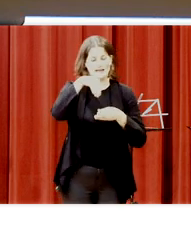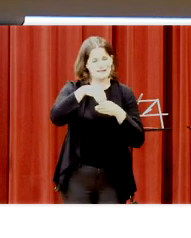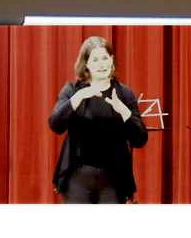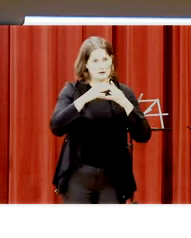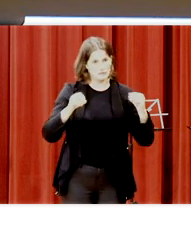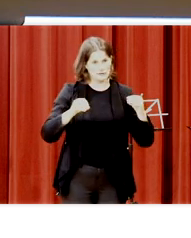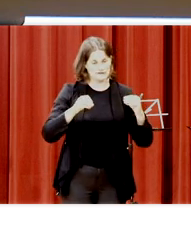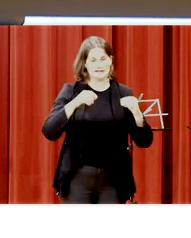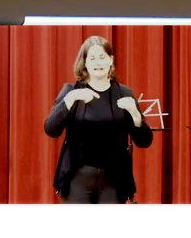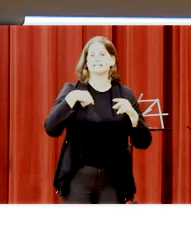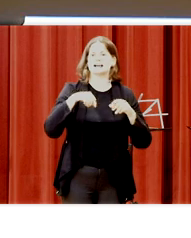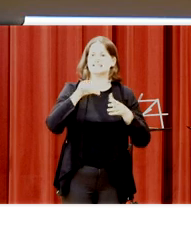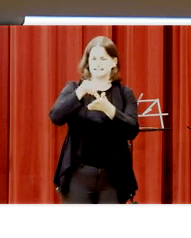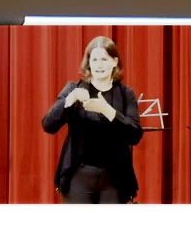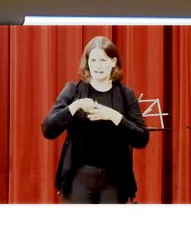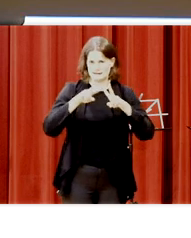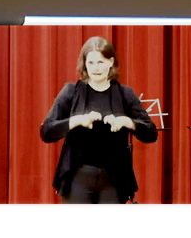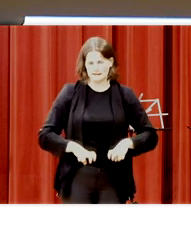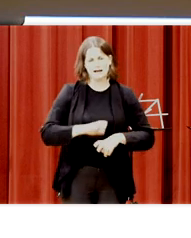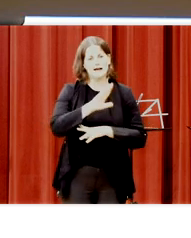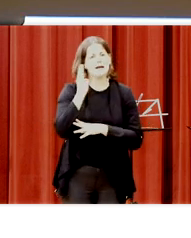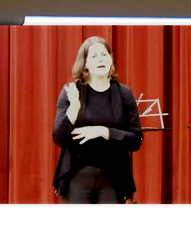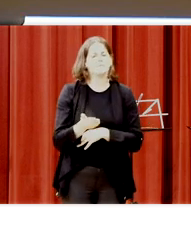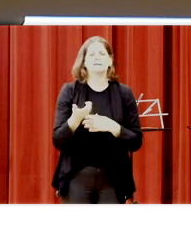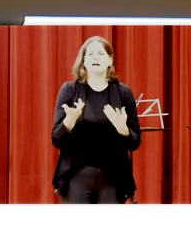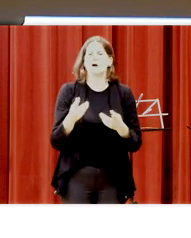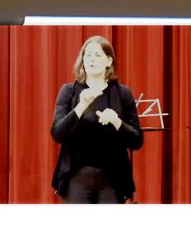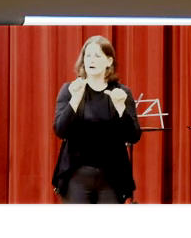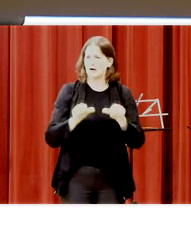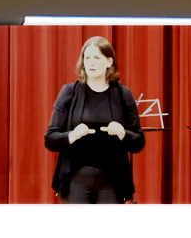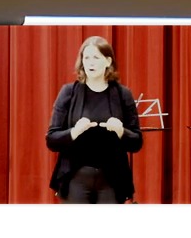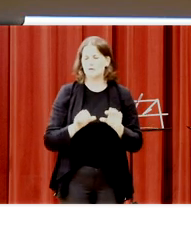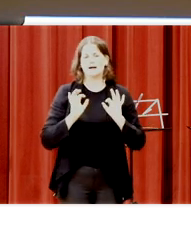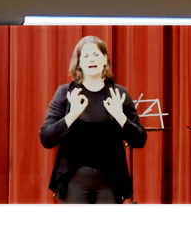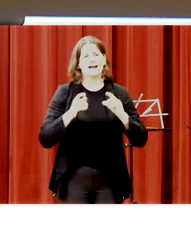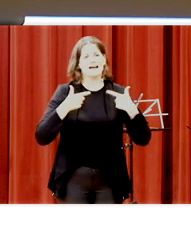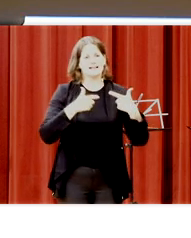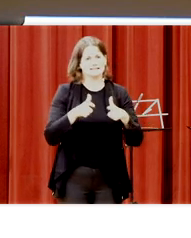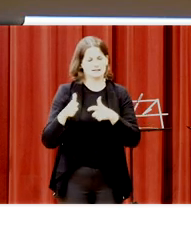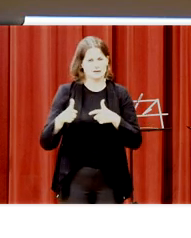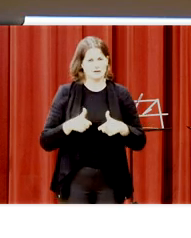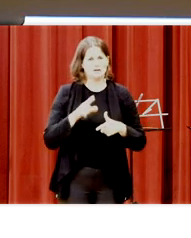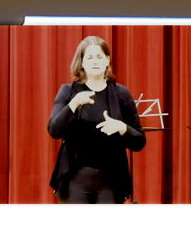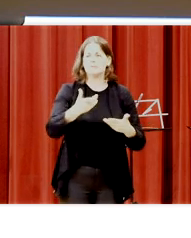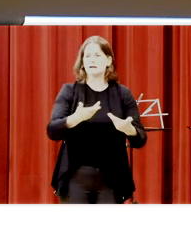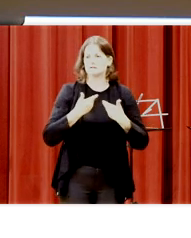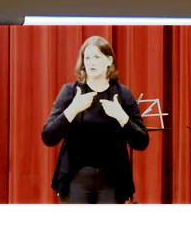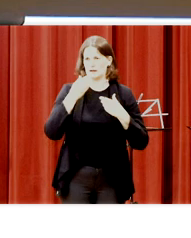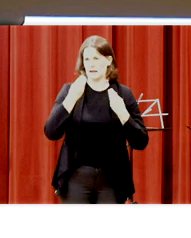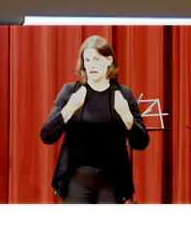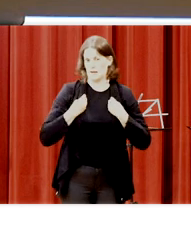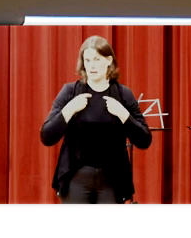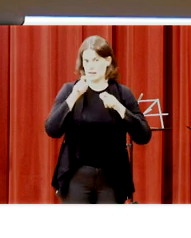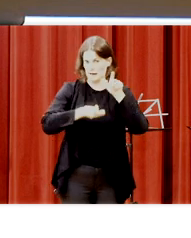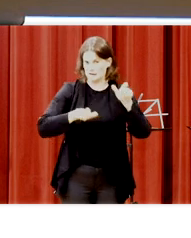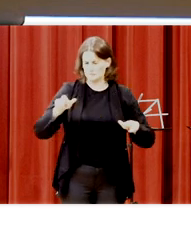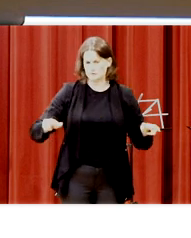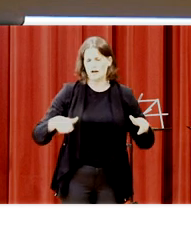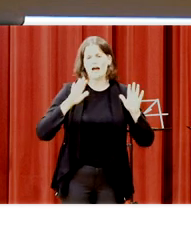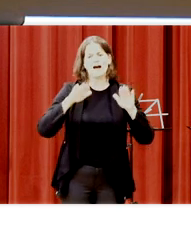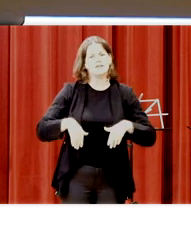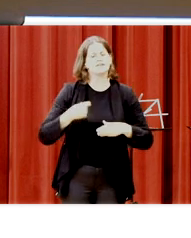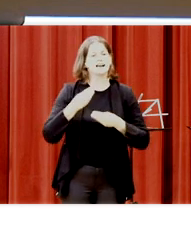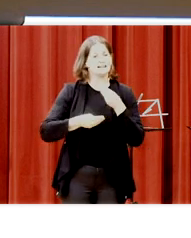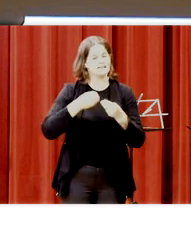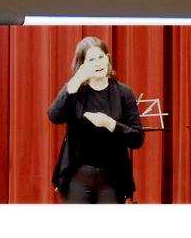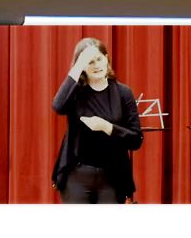de les persones. El que està fent la intel·ligència artificial en el món de la salut, com està ajudant, no només en la